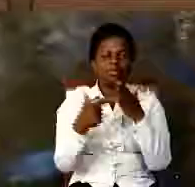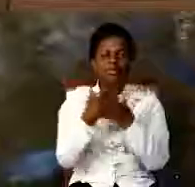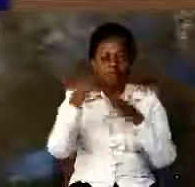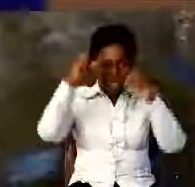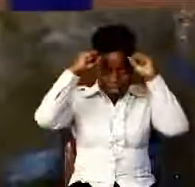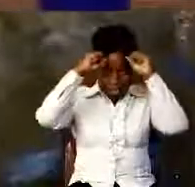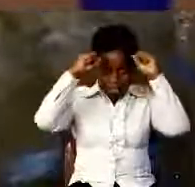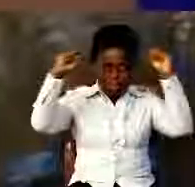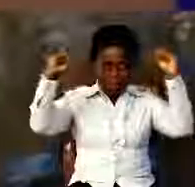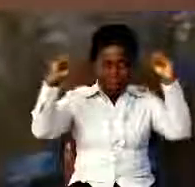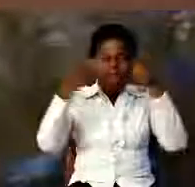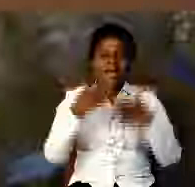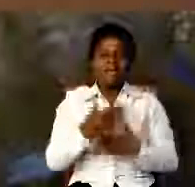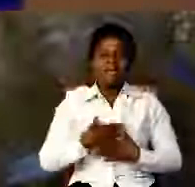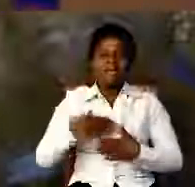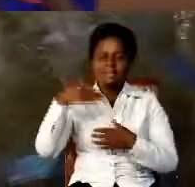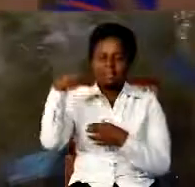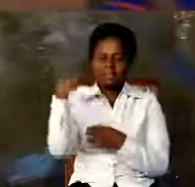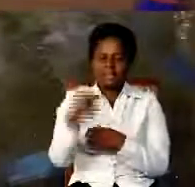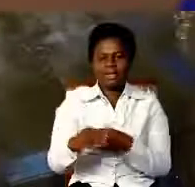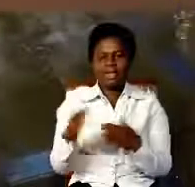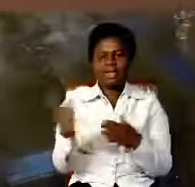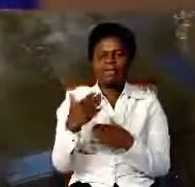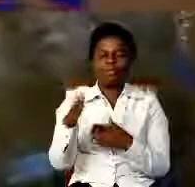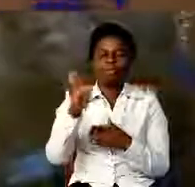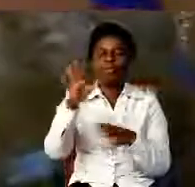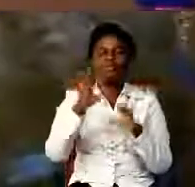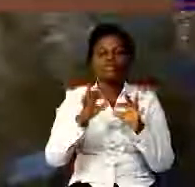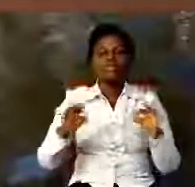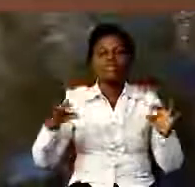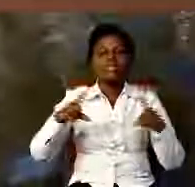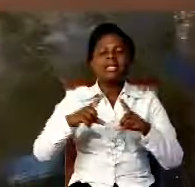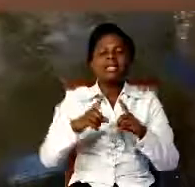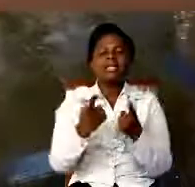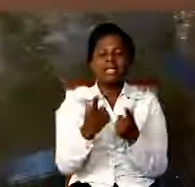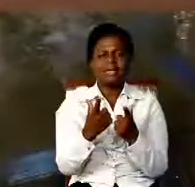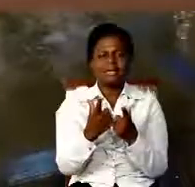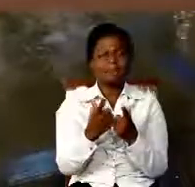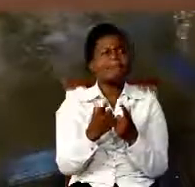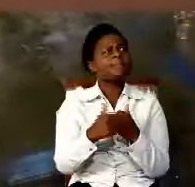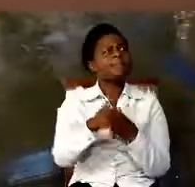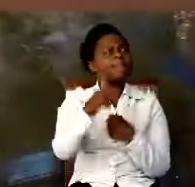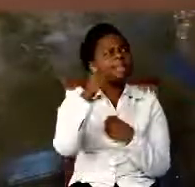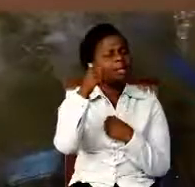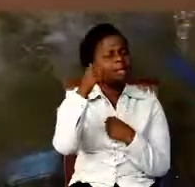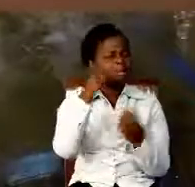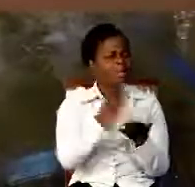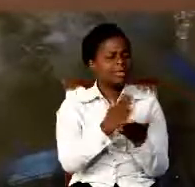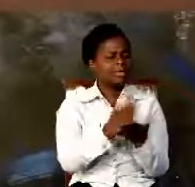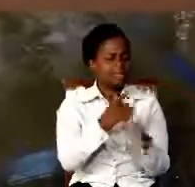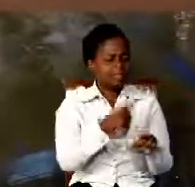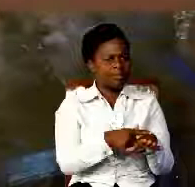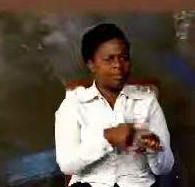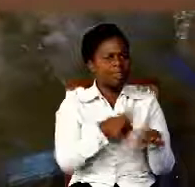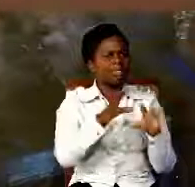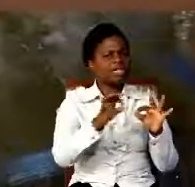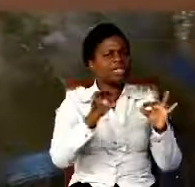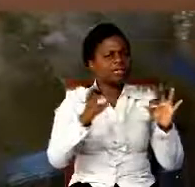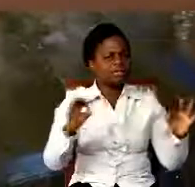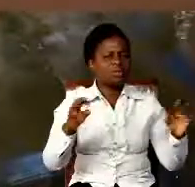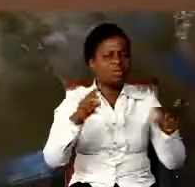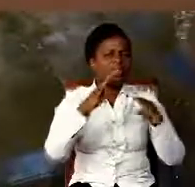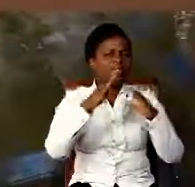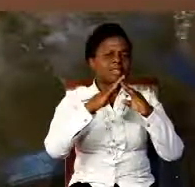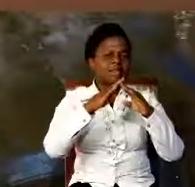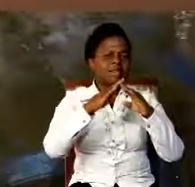Changombe. Asanteni sana kwa wimbo huo mzuri. Lakini Beatrice, jana katika kipindi kizuri cha kaya na